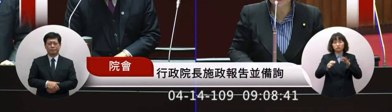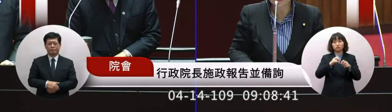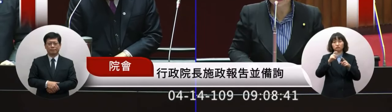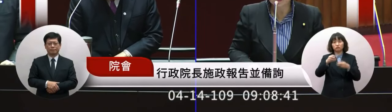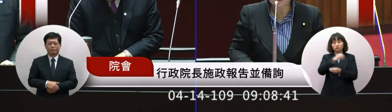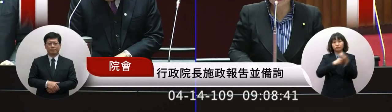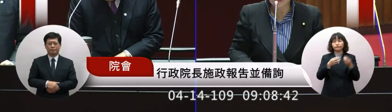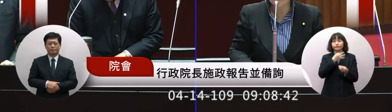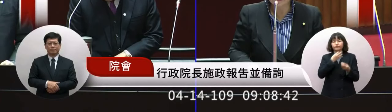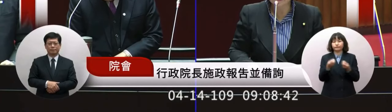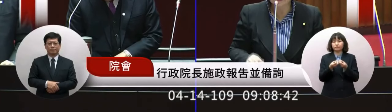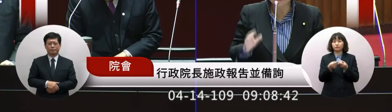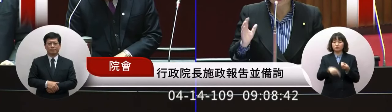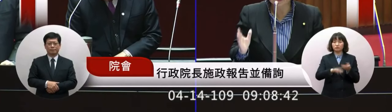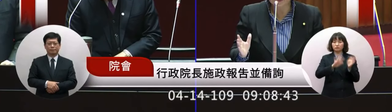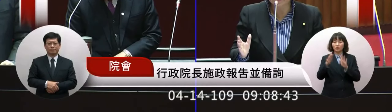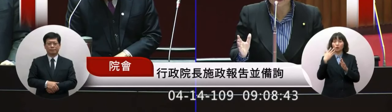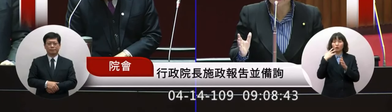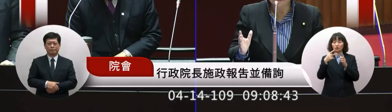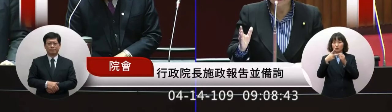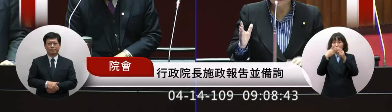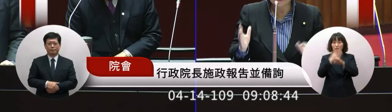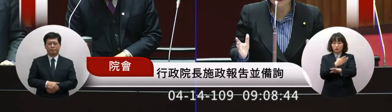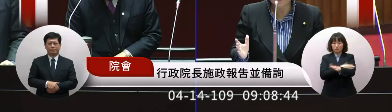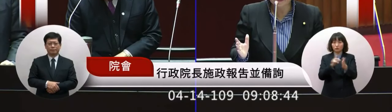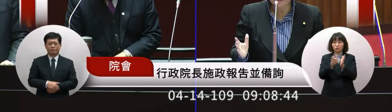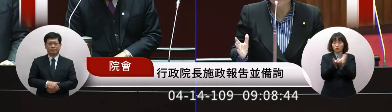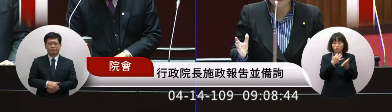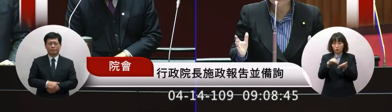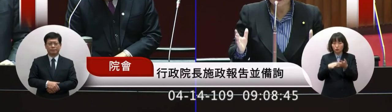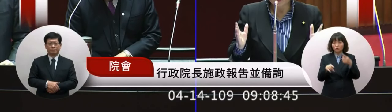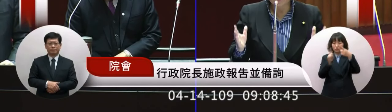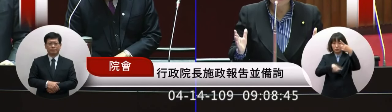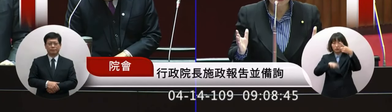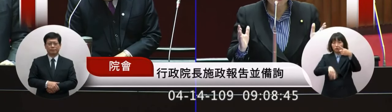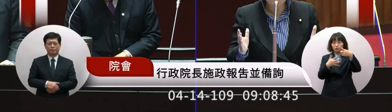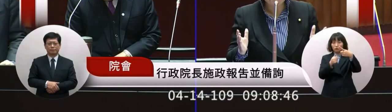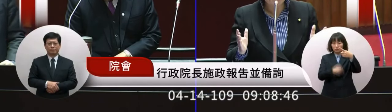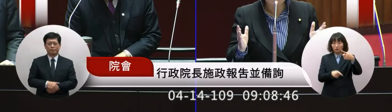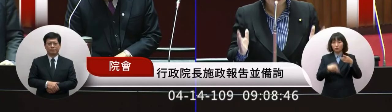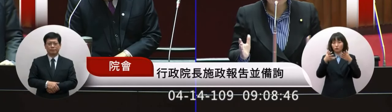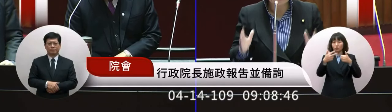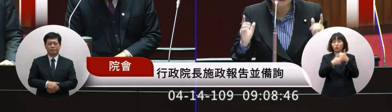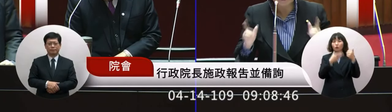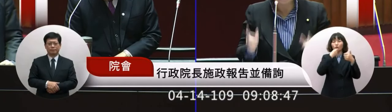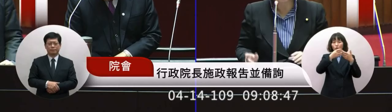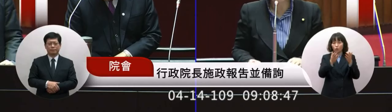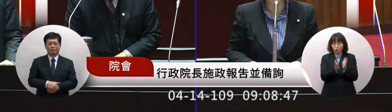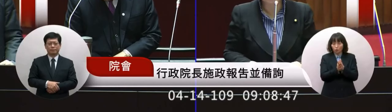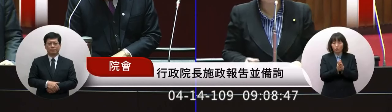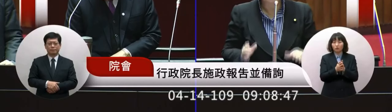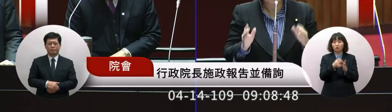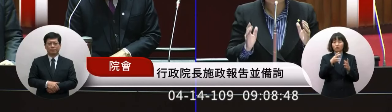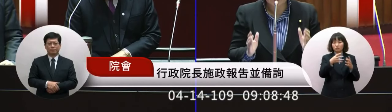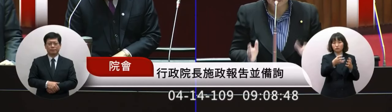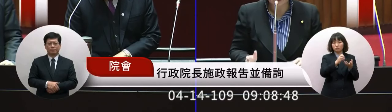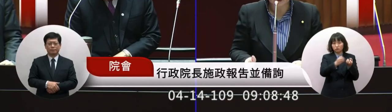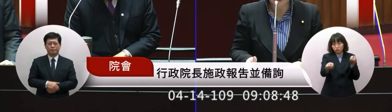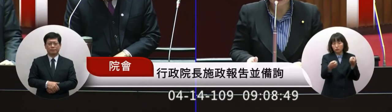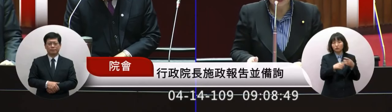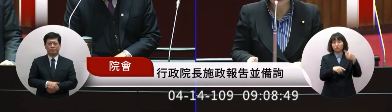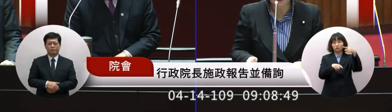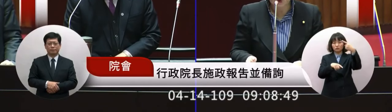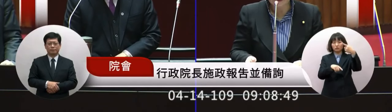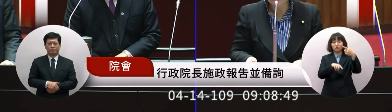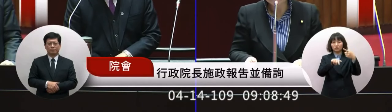秋。我知道你第二期预算里面1500亿里面，我们的卫福部拿了195亿的补